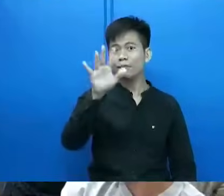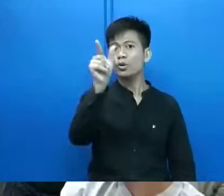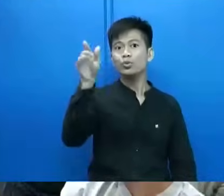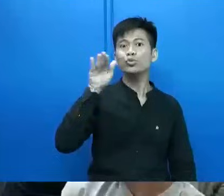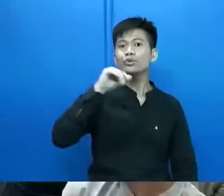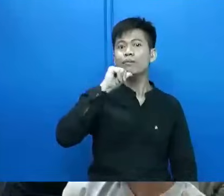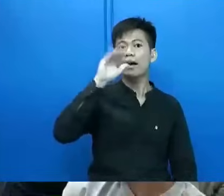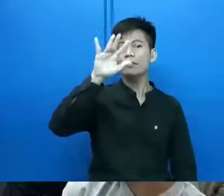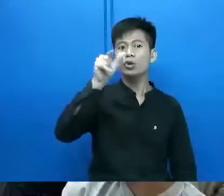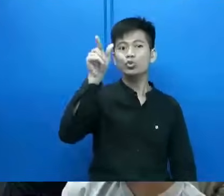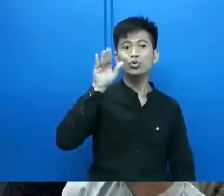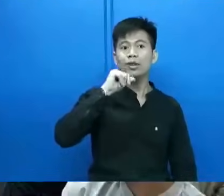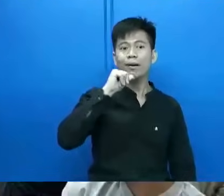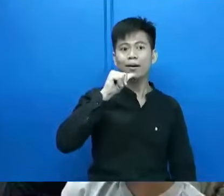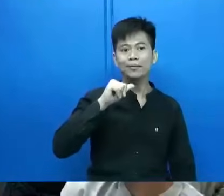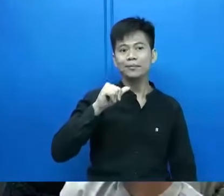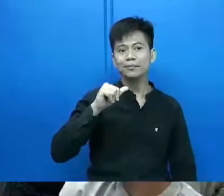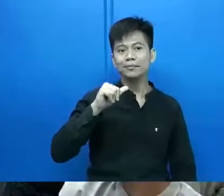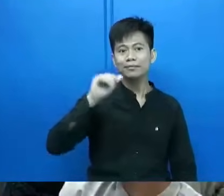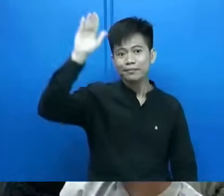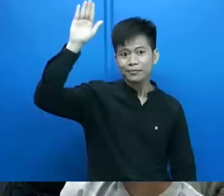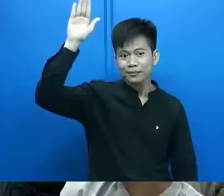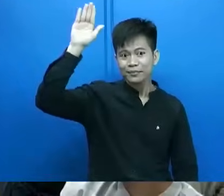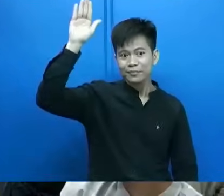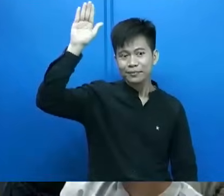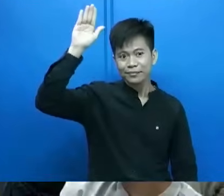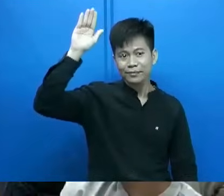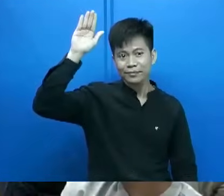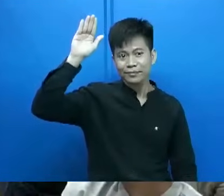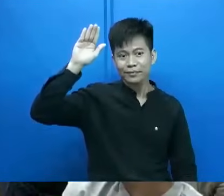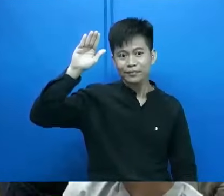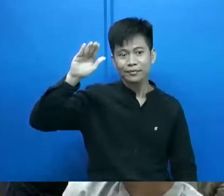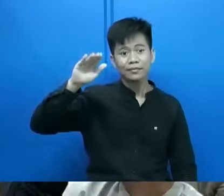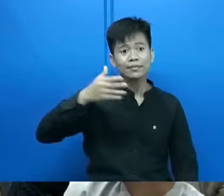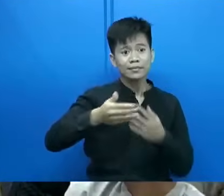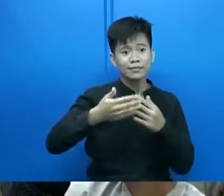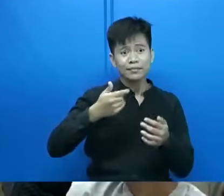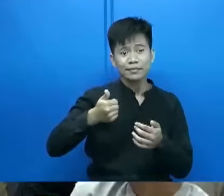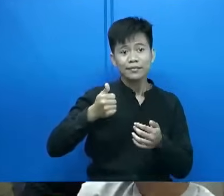siapa? Lima juz. Angkatan. Baik, enam juz.